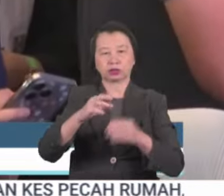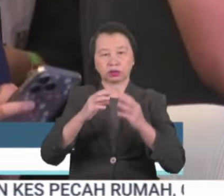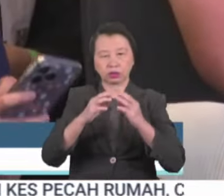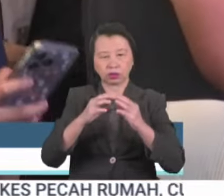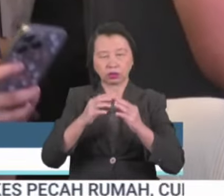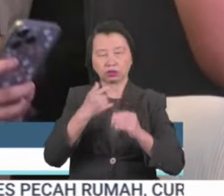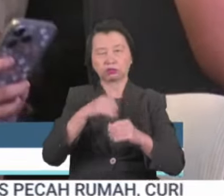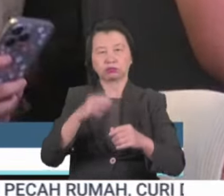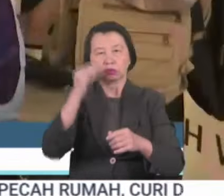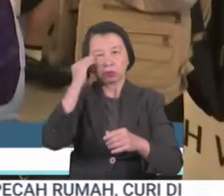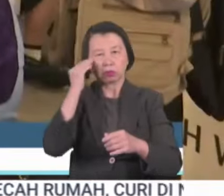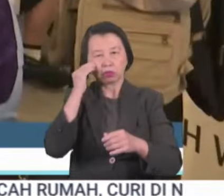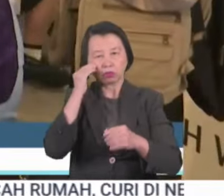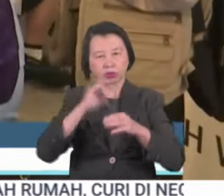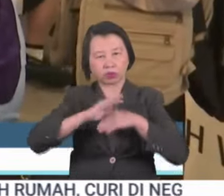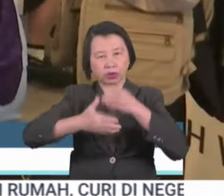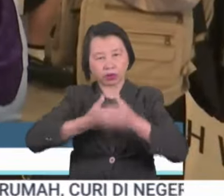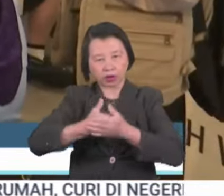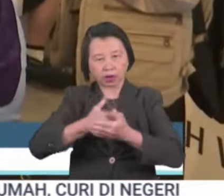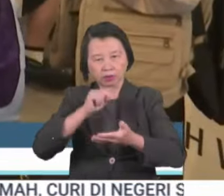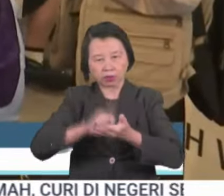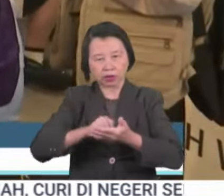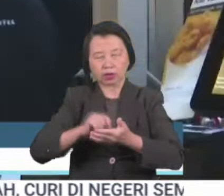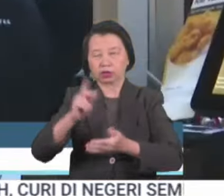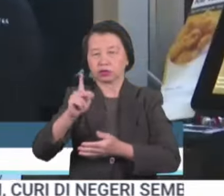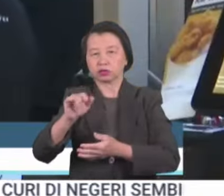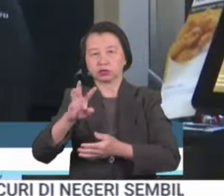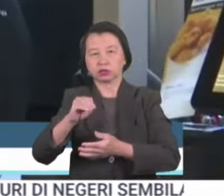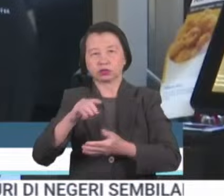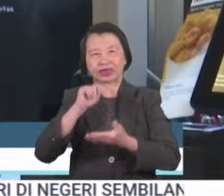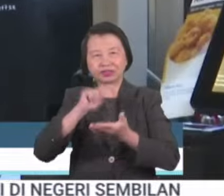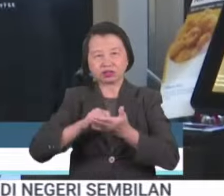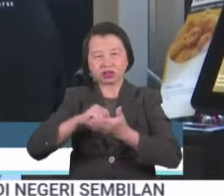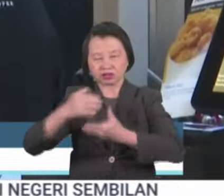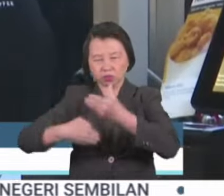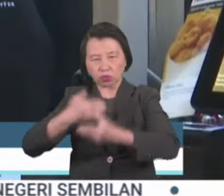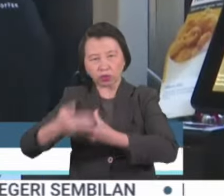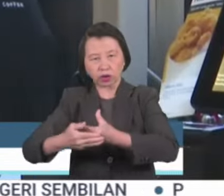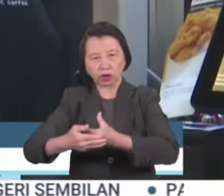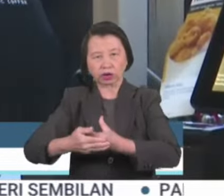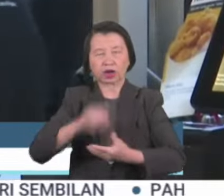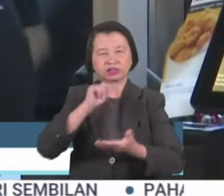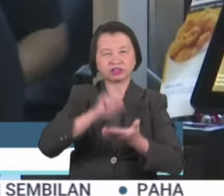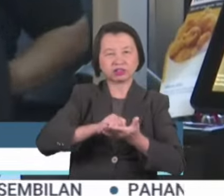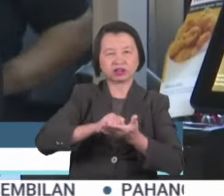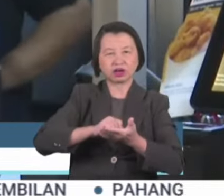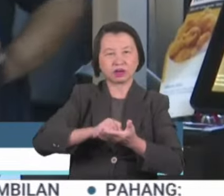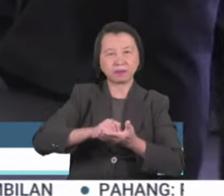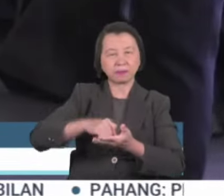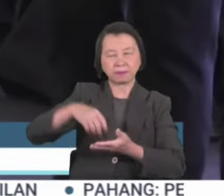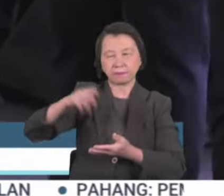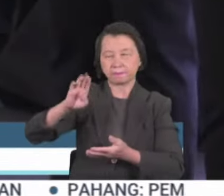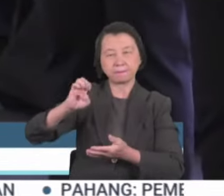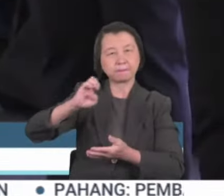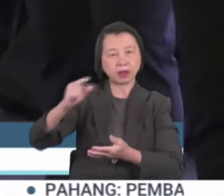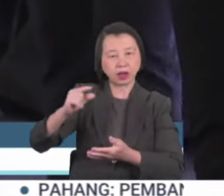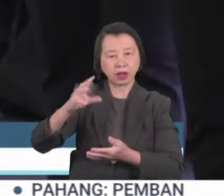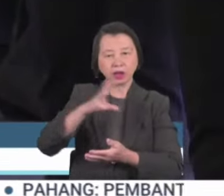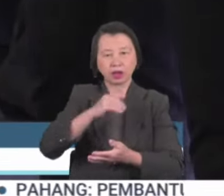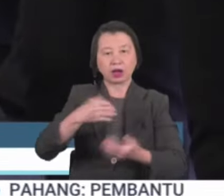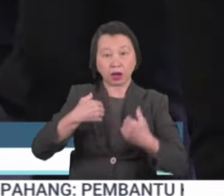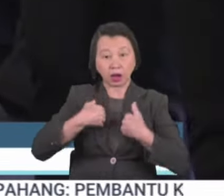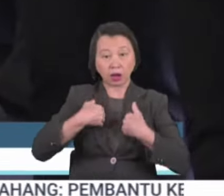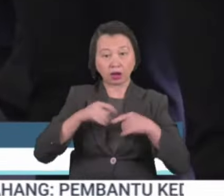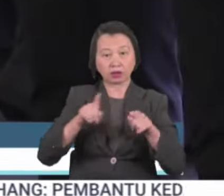fiery Korean chicken wrap, cheesy bolognese chicken wrap serta chicken bites. Menarik lagi, siri refresher